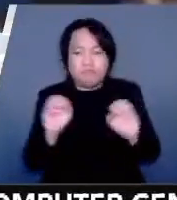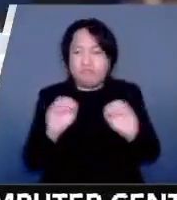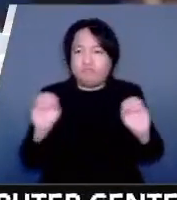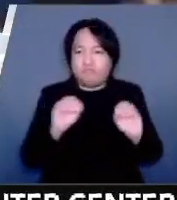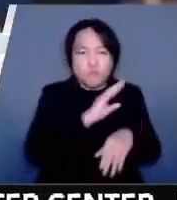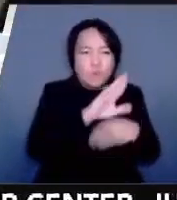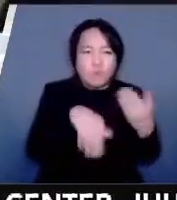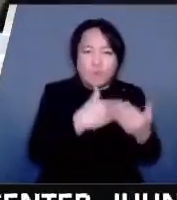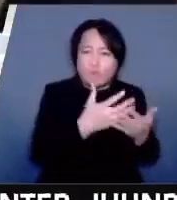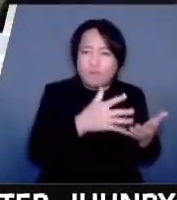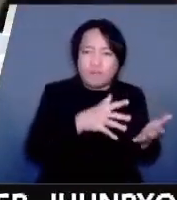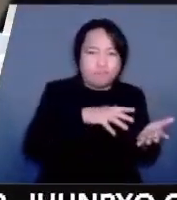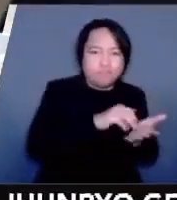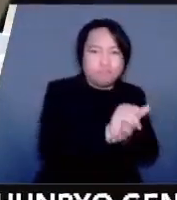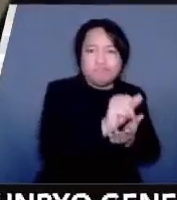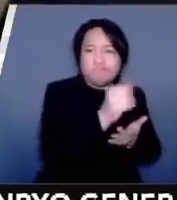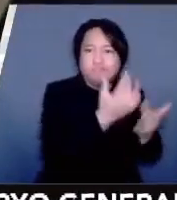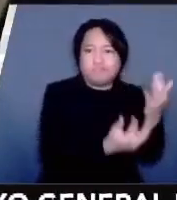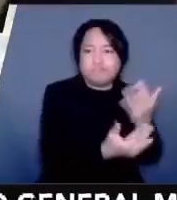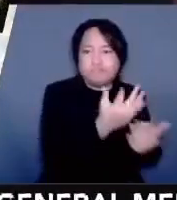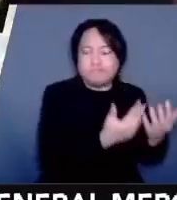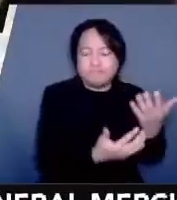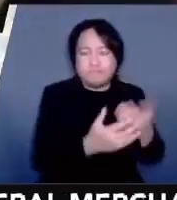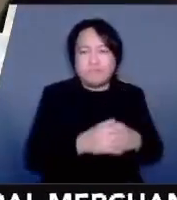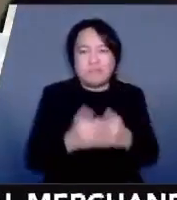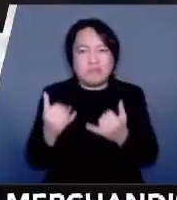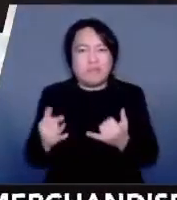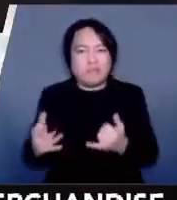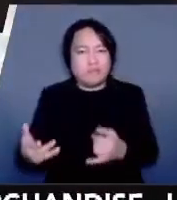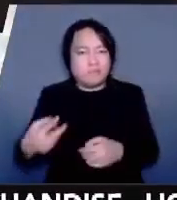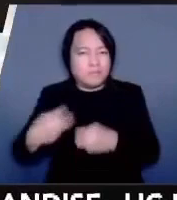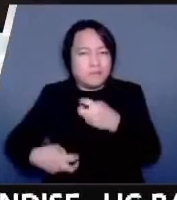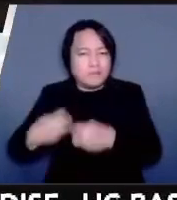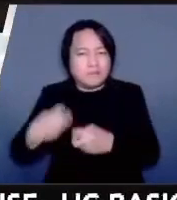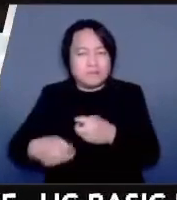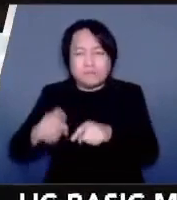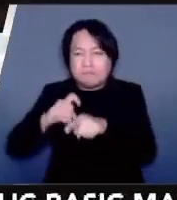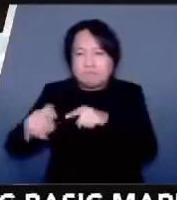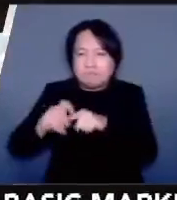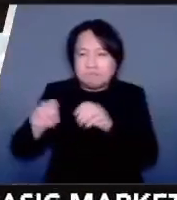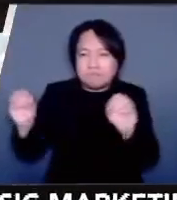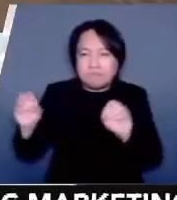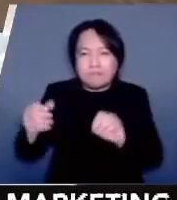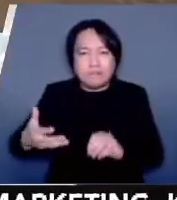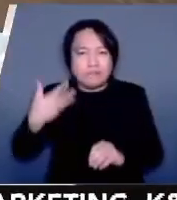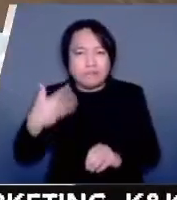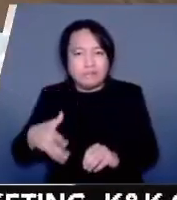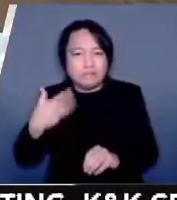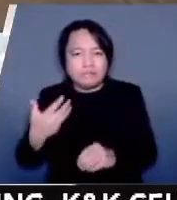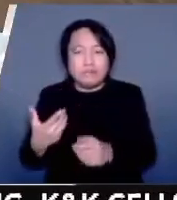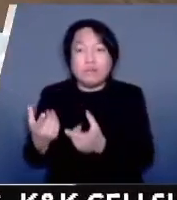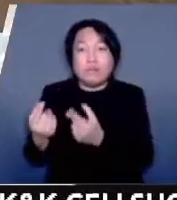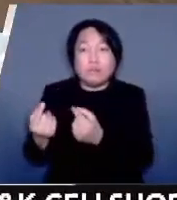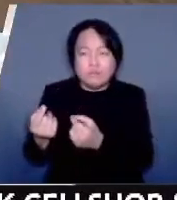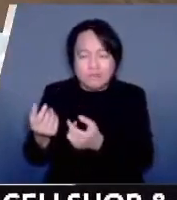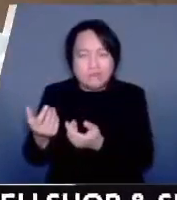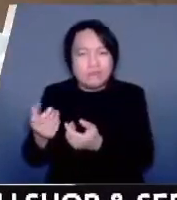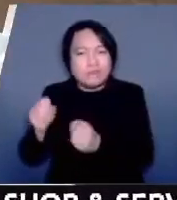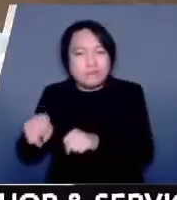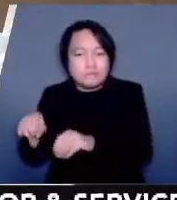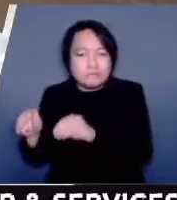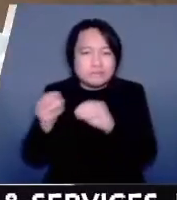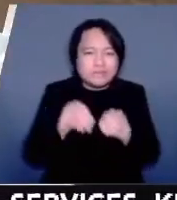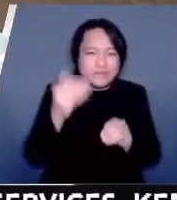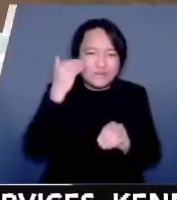ng kuryente dahil sa init ang grupong ito tumambay na lang sa gitna ng kalsada may ilan naman ang naglatag ng banig at sa